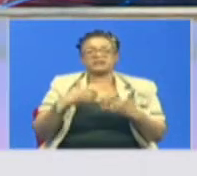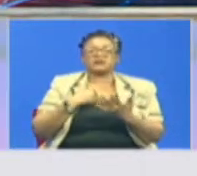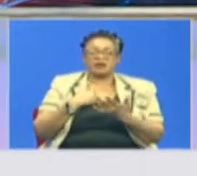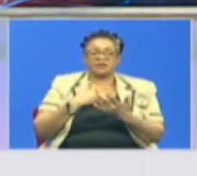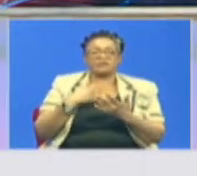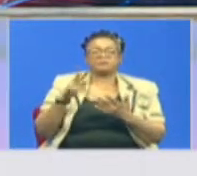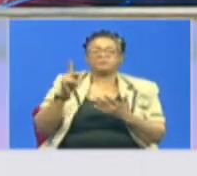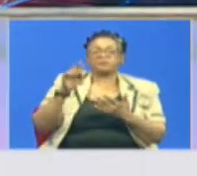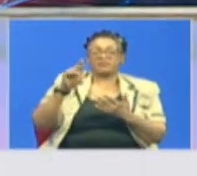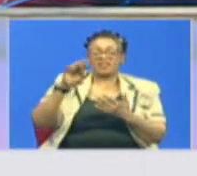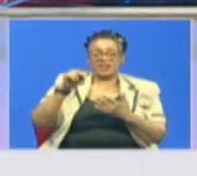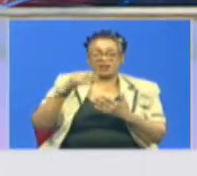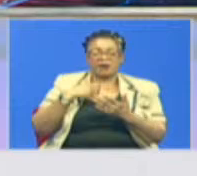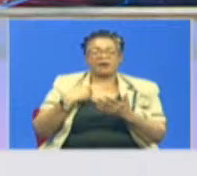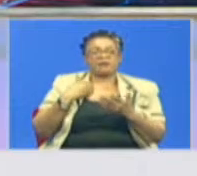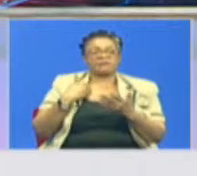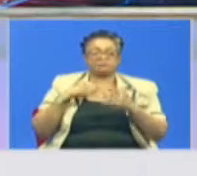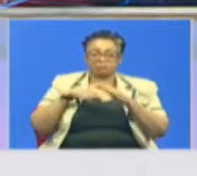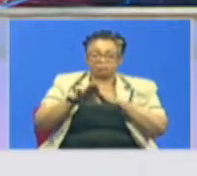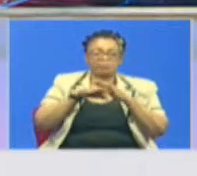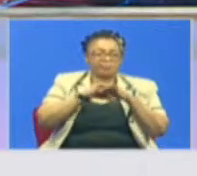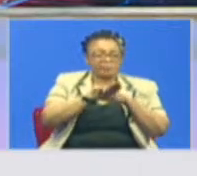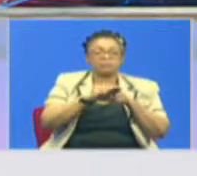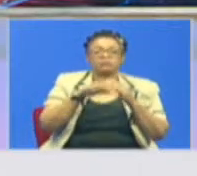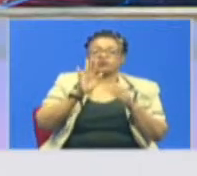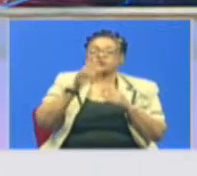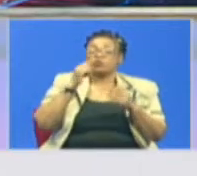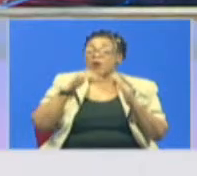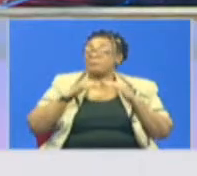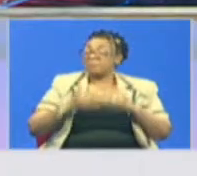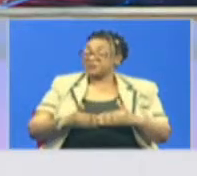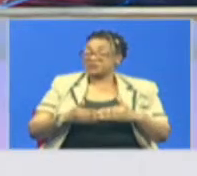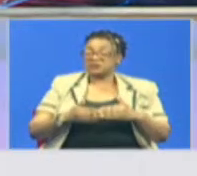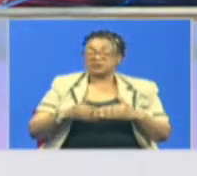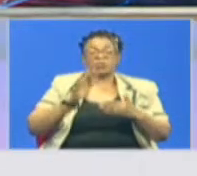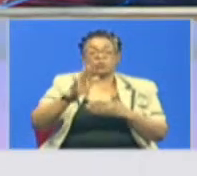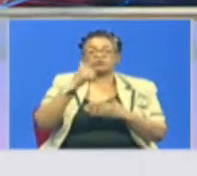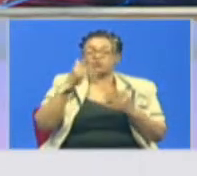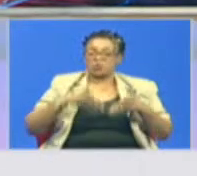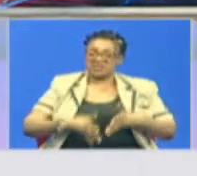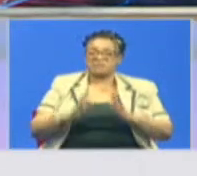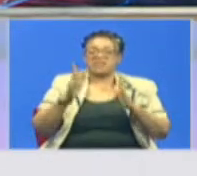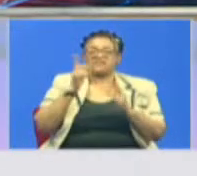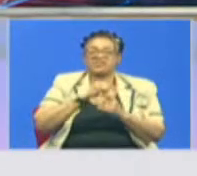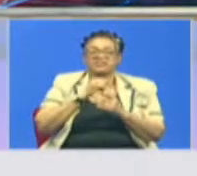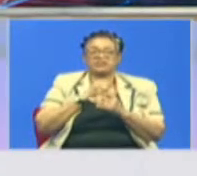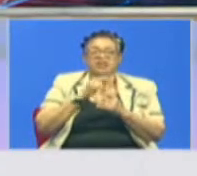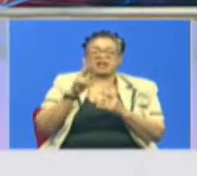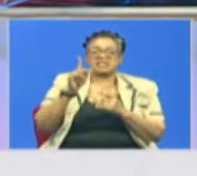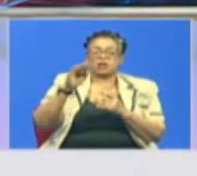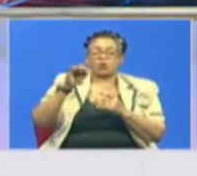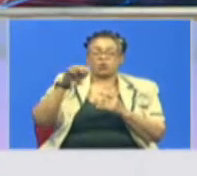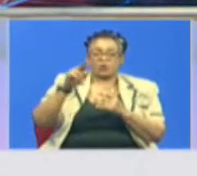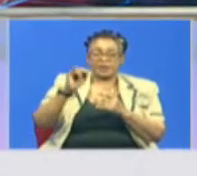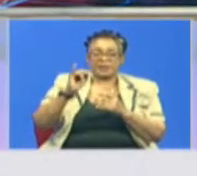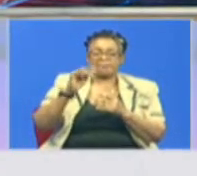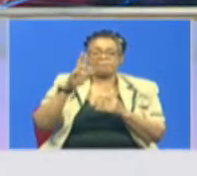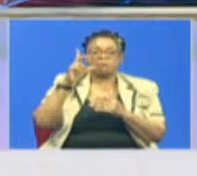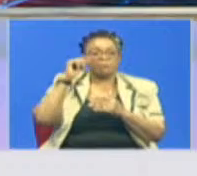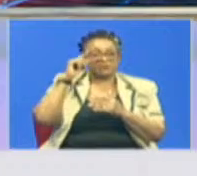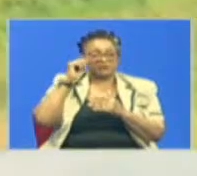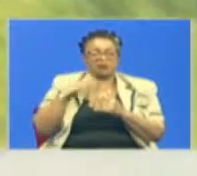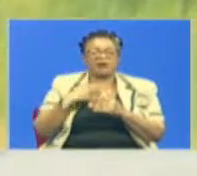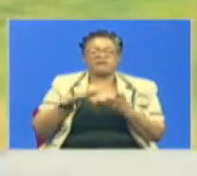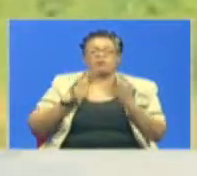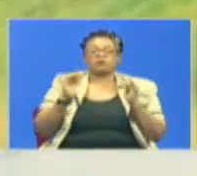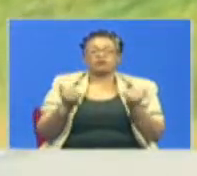Kevin Mutai amewatembelea baadhi ya wanafunzi wajawazito na wale waliojifungua huko Kisauni, Mombasa, na hii hapa taarifa yake.